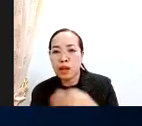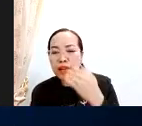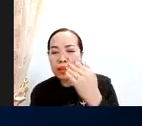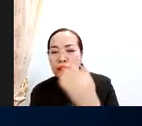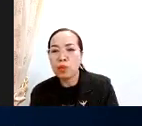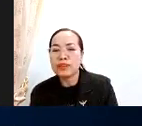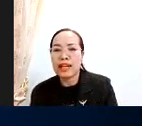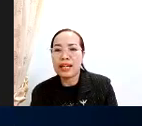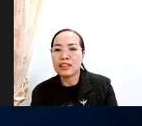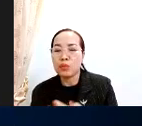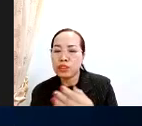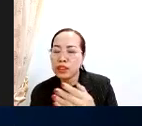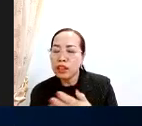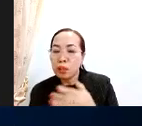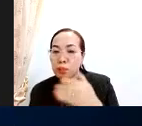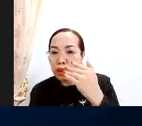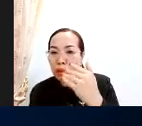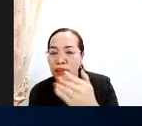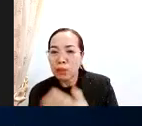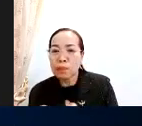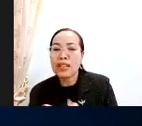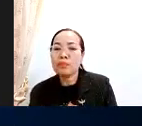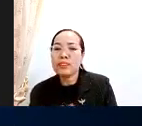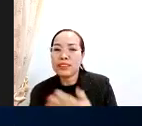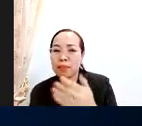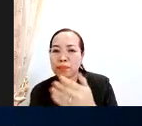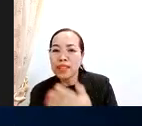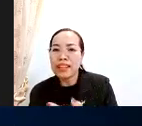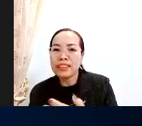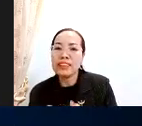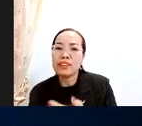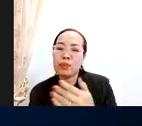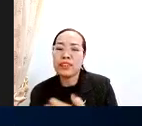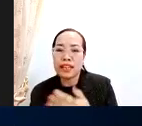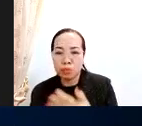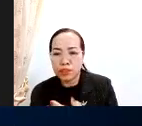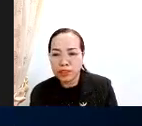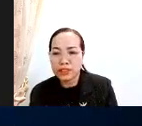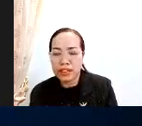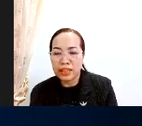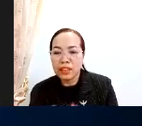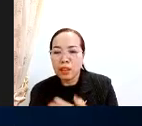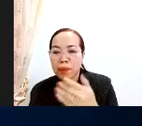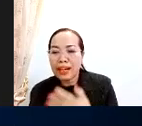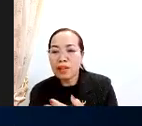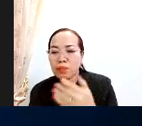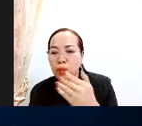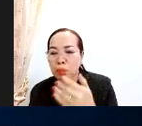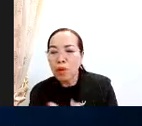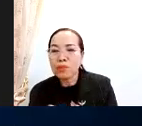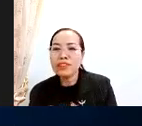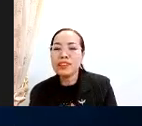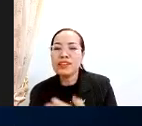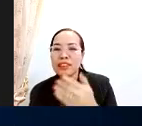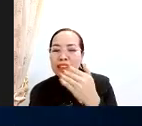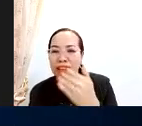hoa nó hơi bằng quát sạc ca cho mùa dương bằng quát chắp đam chắp đai kia thưa ca cho mùa dương chả bắt đam đồng